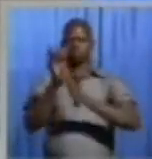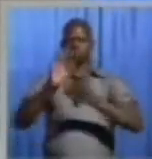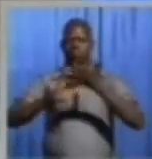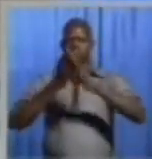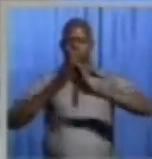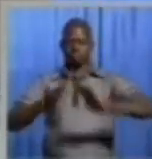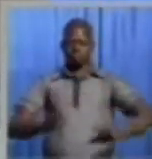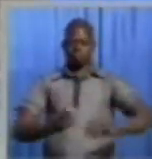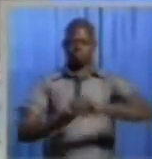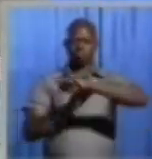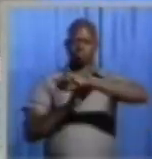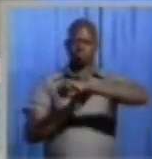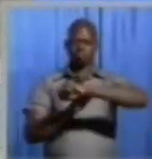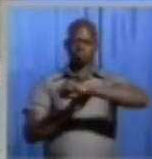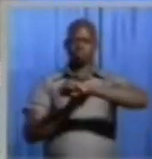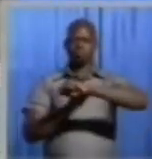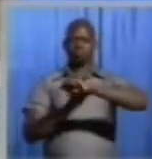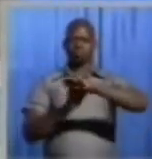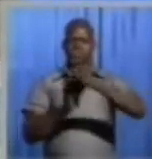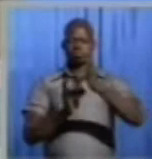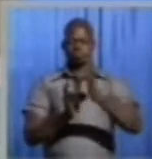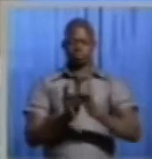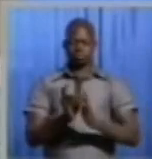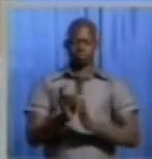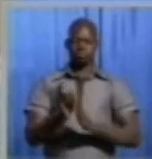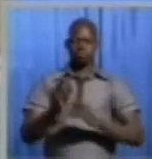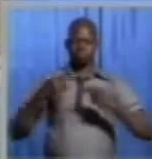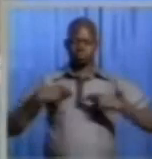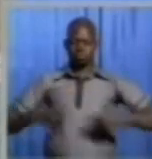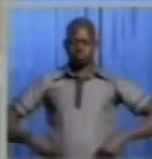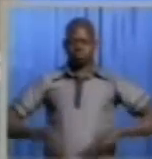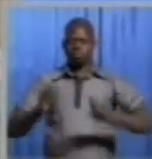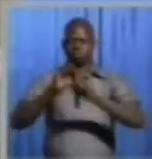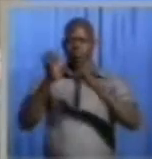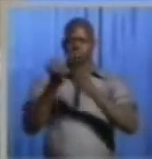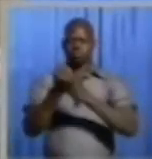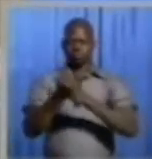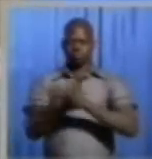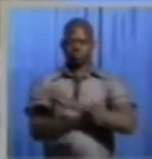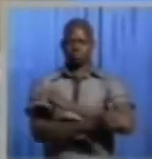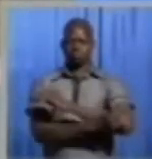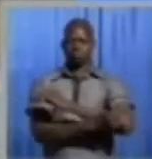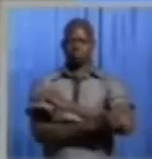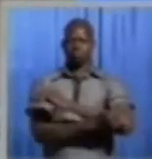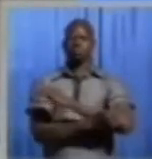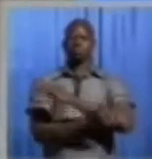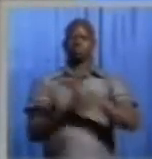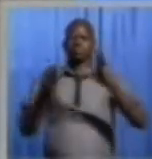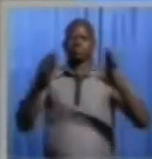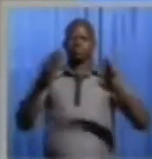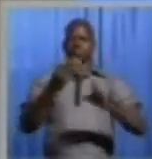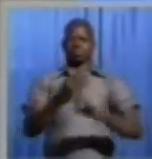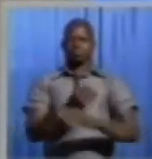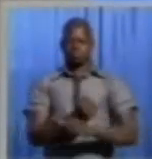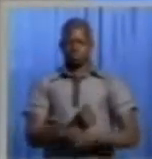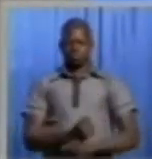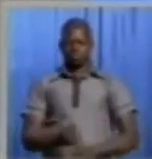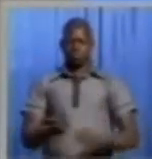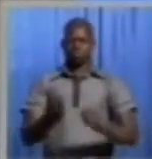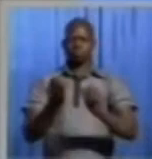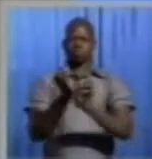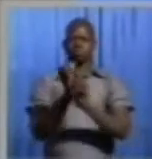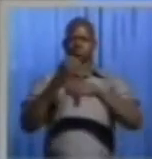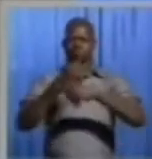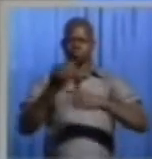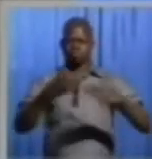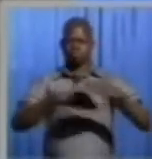la sécurité et de la cohésion sociale dans notre pays. Ces enjeux de développement constituent le fondement de la